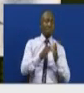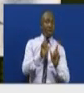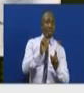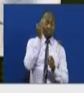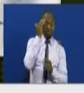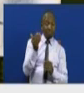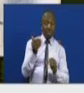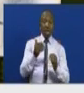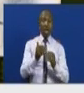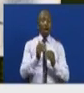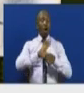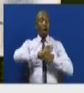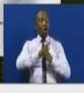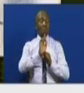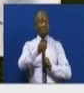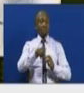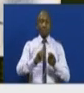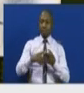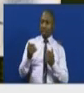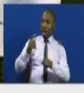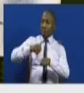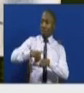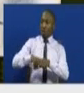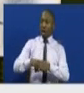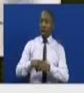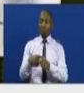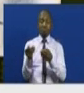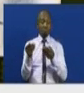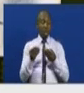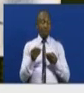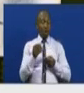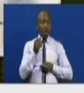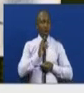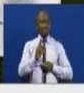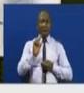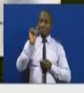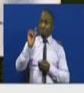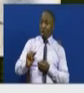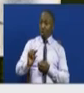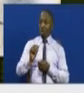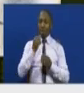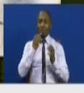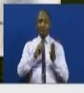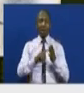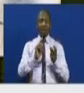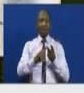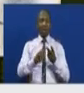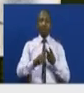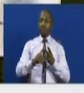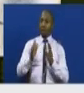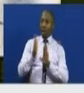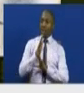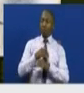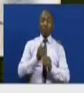corona litakuwa limekwisha. Kwa hiyo ule muda ambao kwa utapewa ni kama mdogo, na maana utumiaji wa wachezaji rotation yake itakuwa kubwa